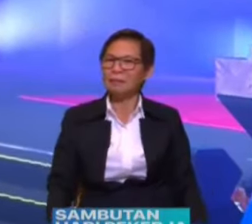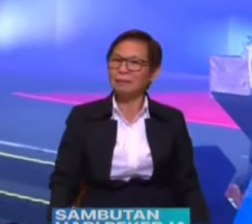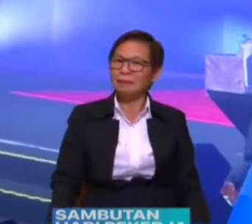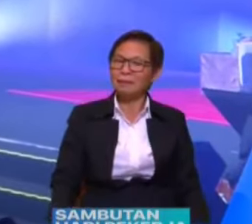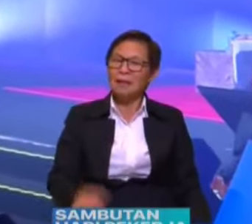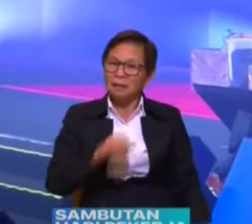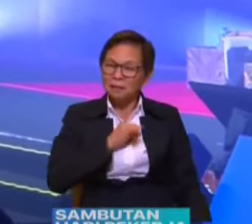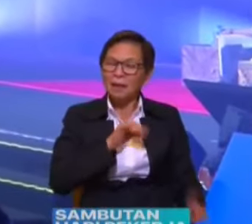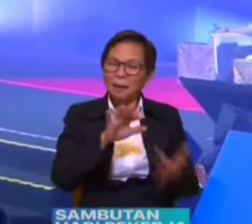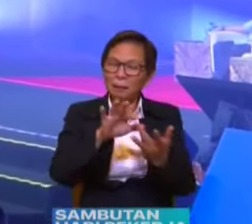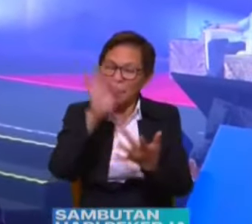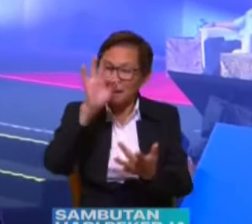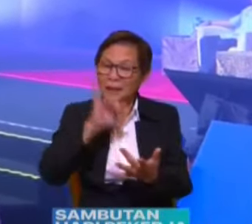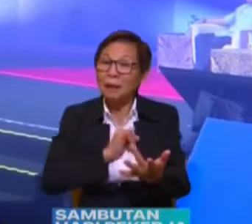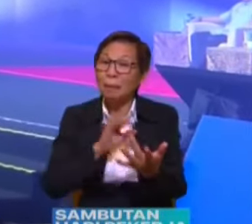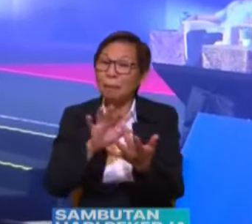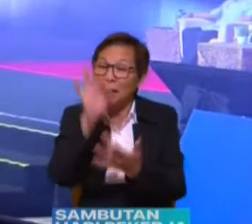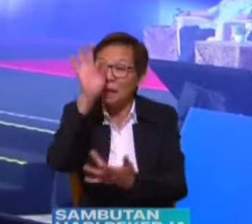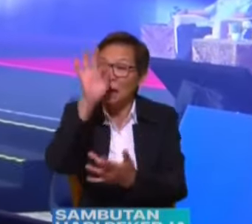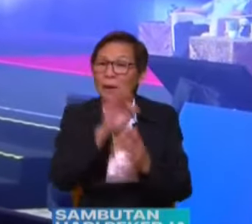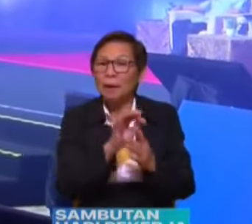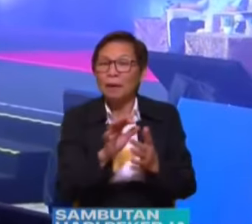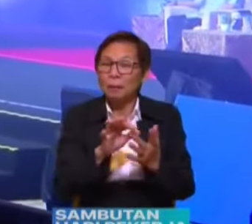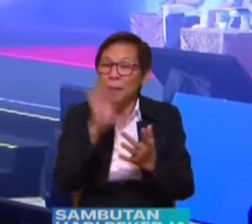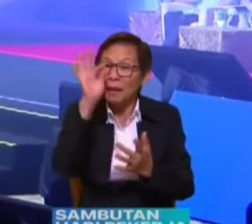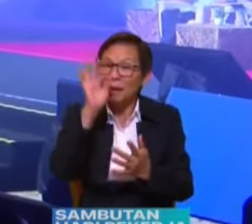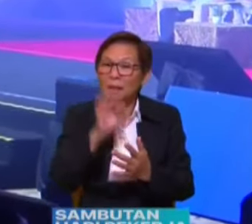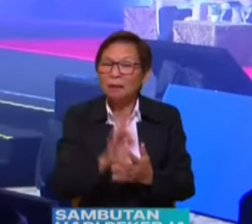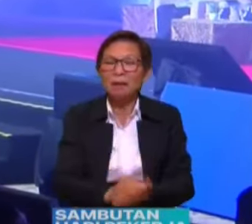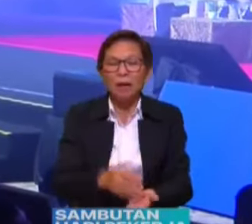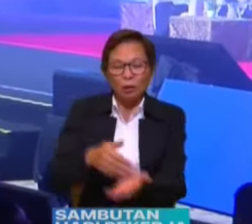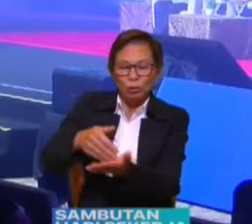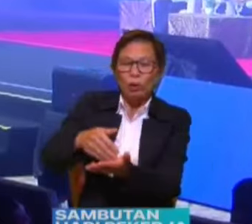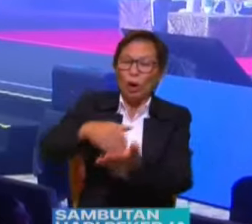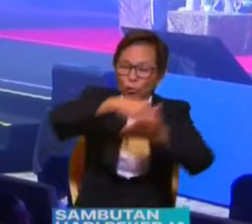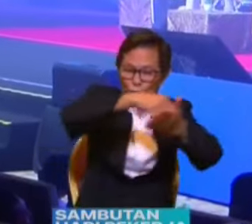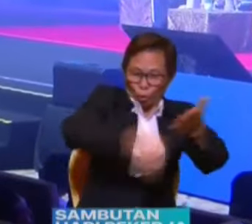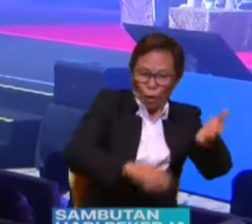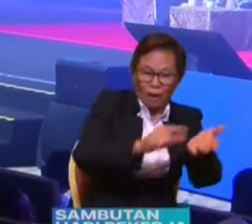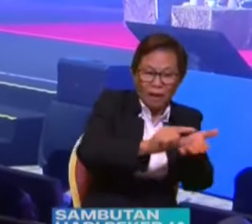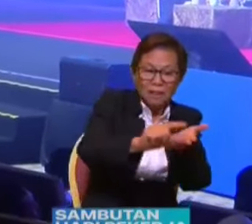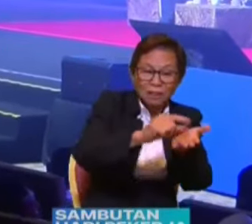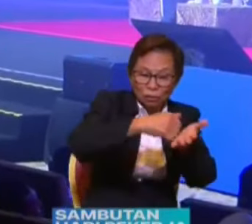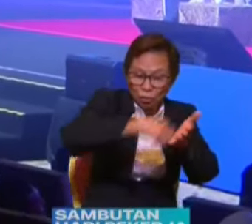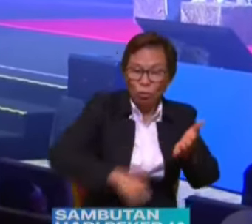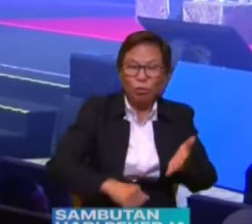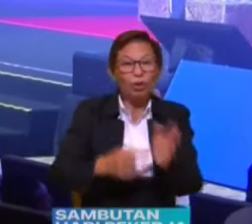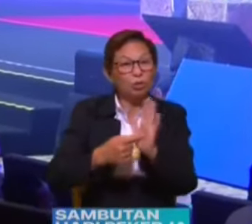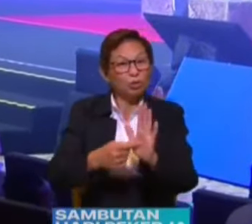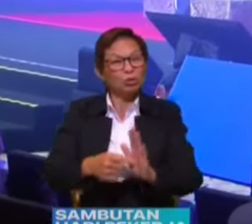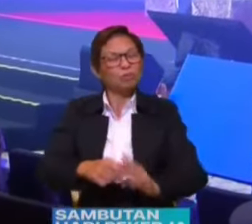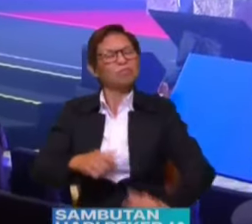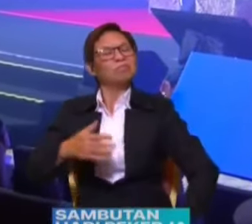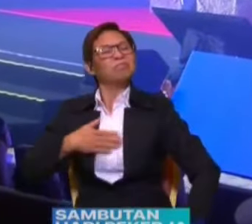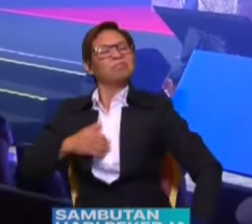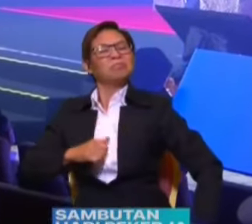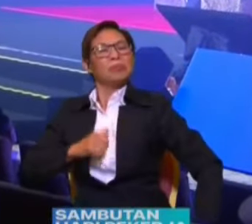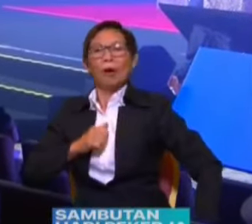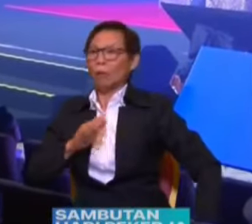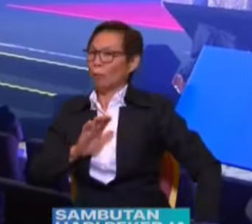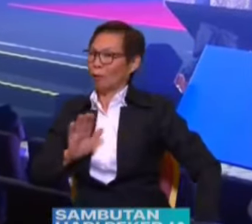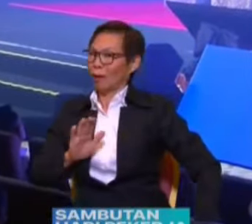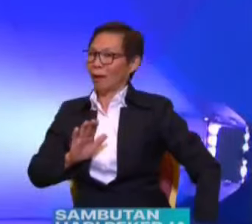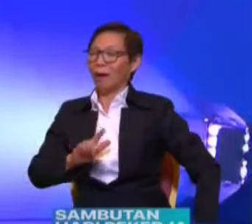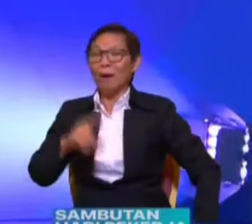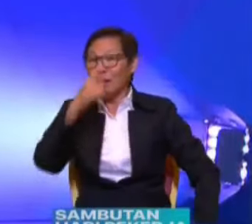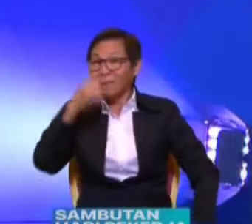Saya memilih untuk memimpin dan menolak gaji bukan kerana tunjuk sombong, bukan kerana saya